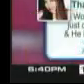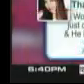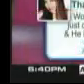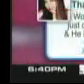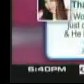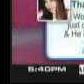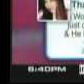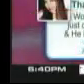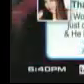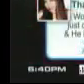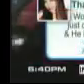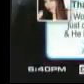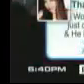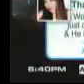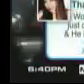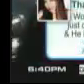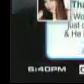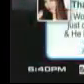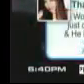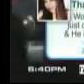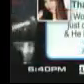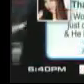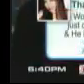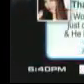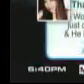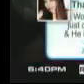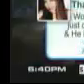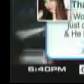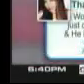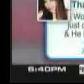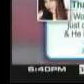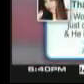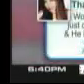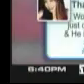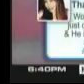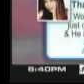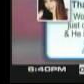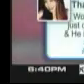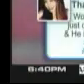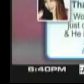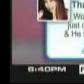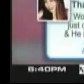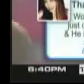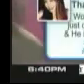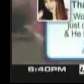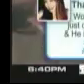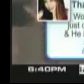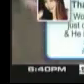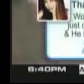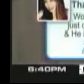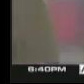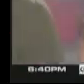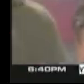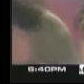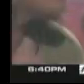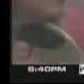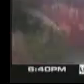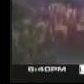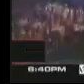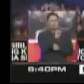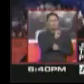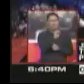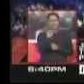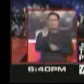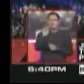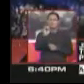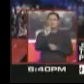makakatrabaho raw ng kanyang mister at American music executive Tommy Mottola si Jessica Sanchez para sa una niyang album. Si